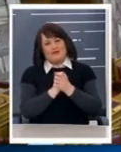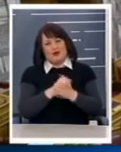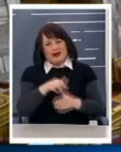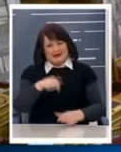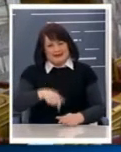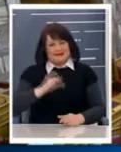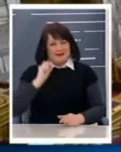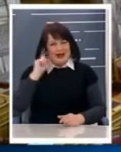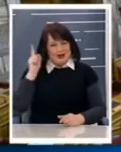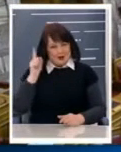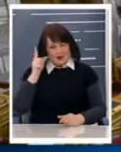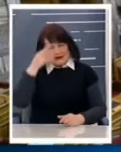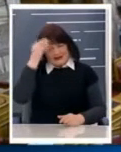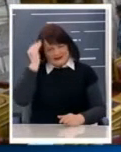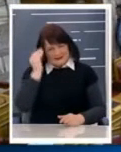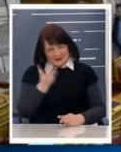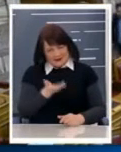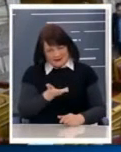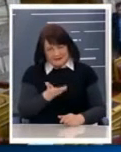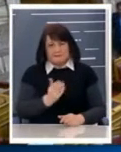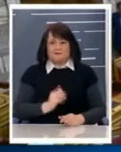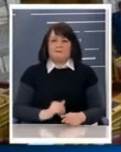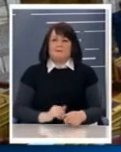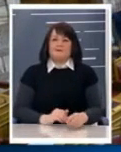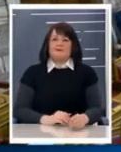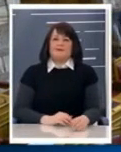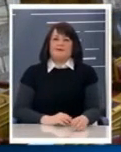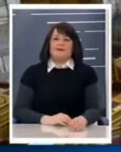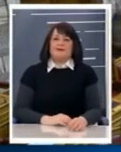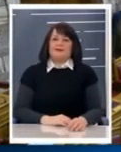γιορτάζει η αίθουσα,